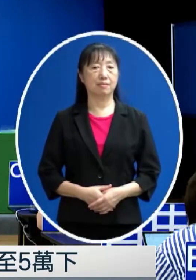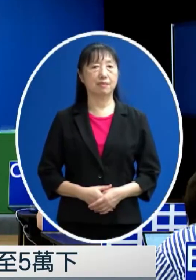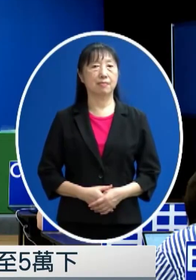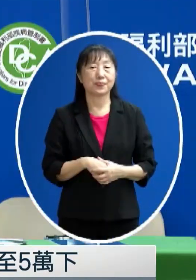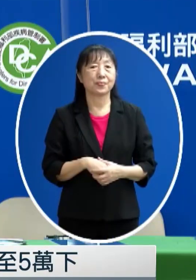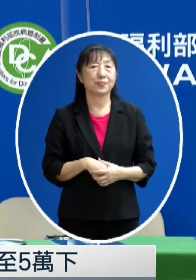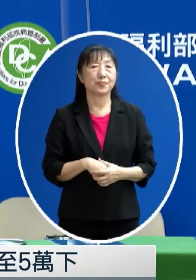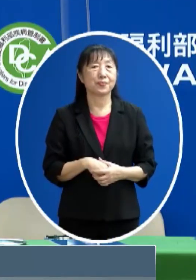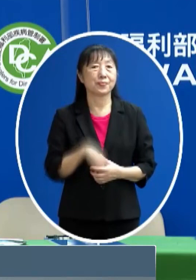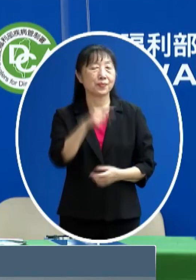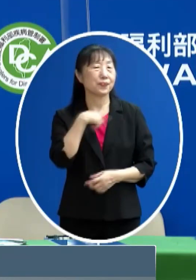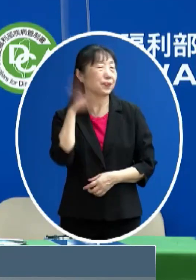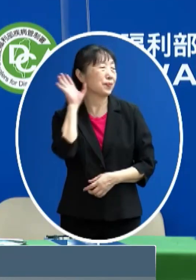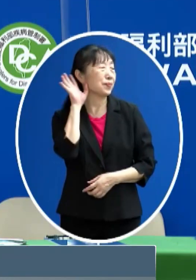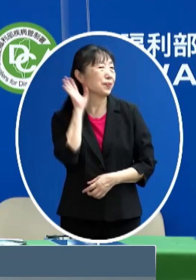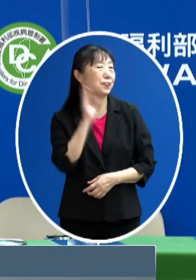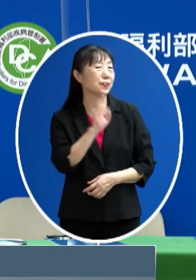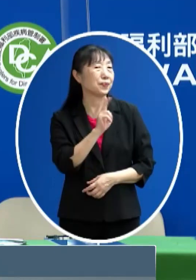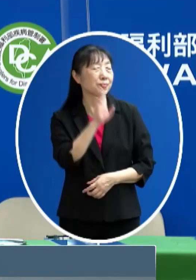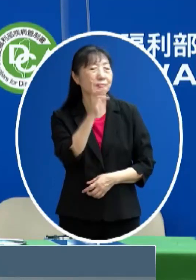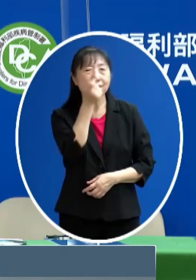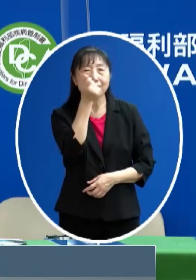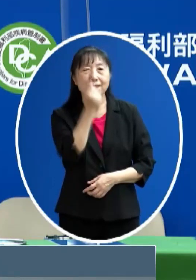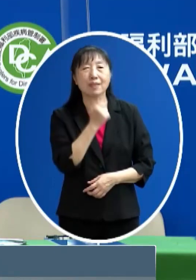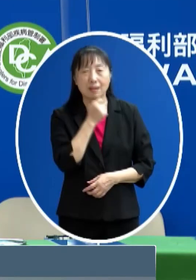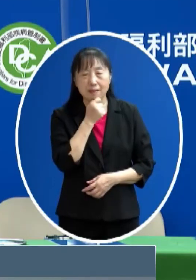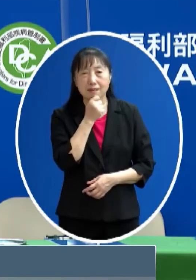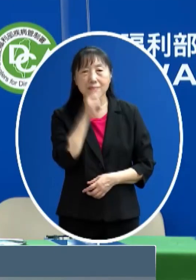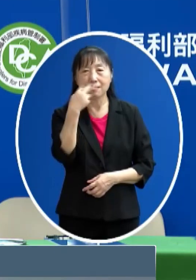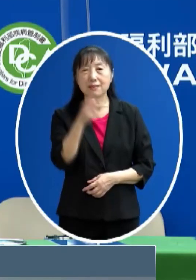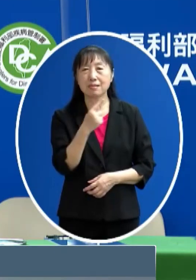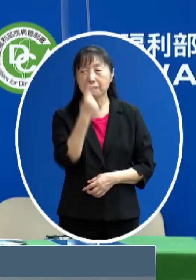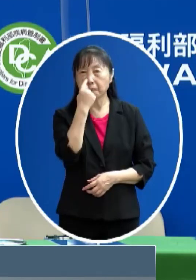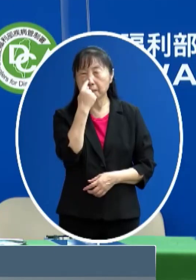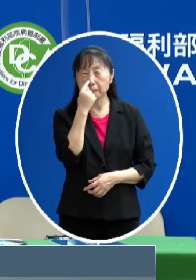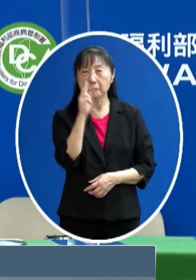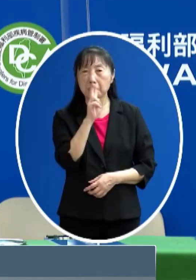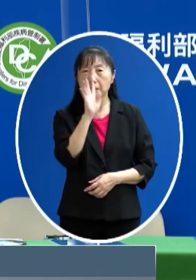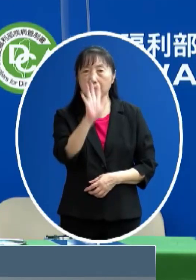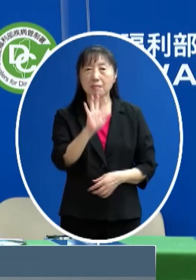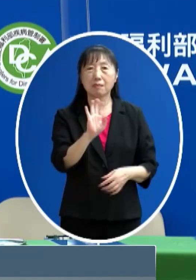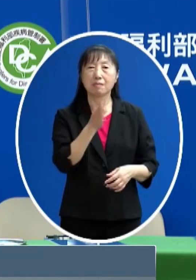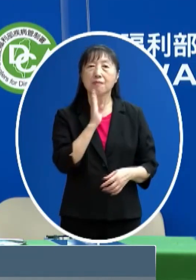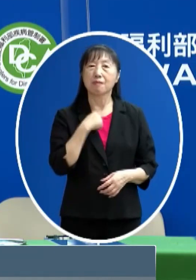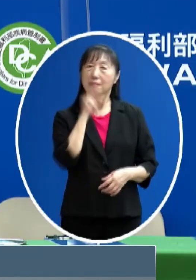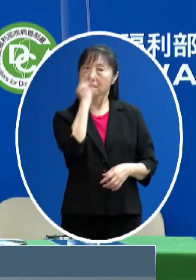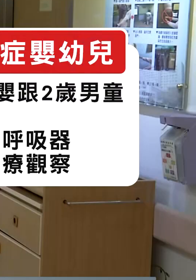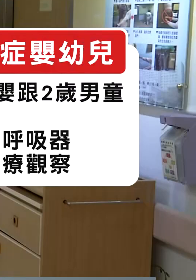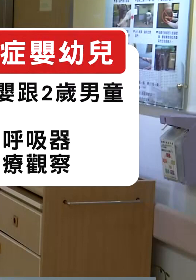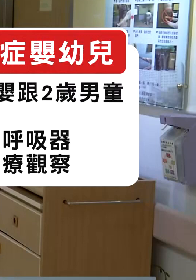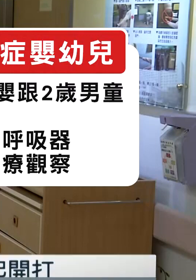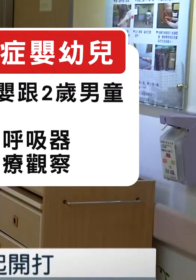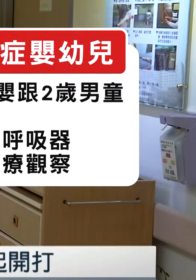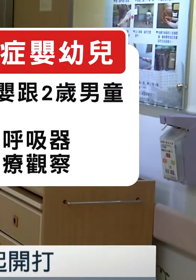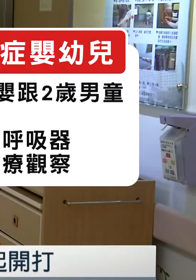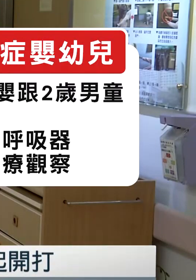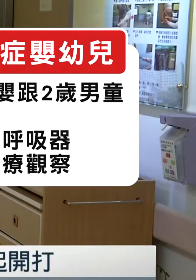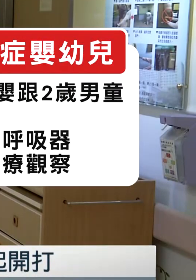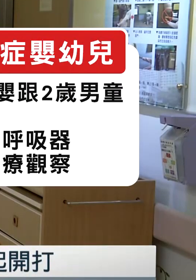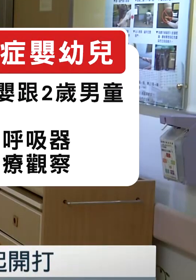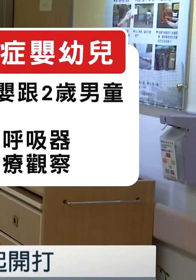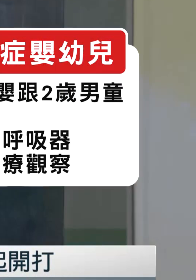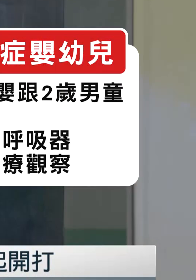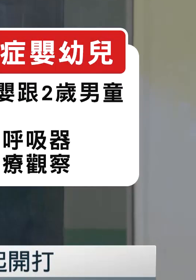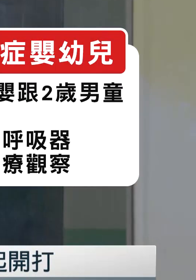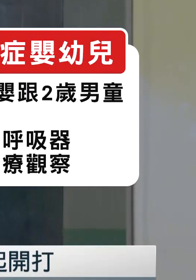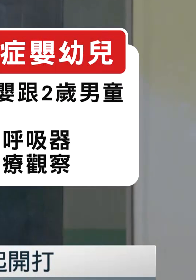现况 轻微的干咳，那另外有一些鼻音的部分，所以看起来精神元气都不错。 21号也新增